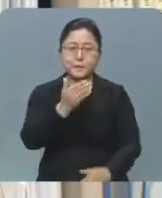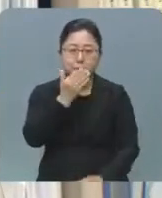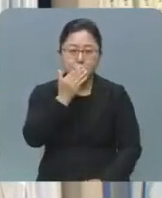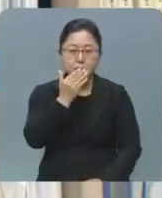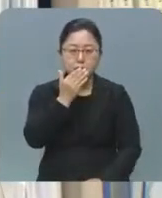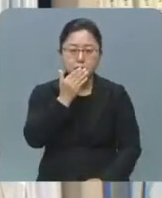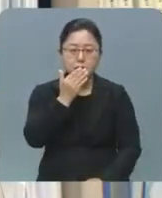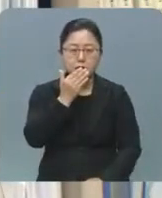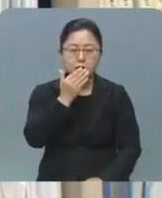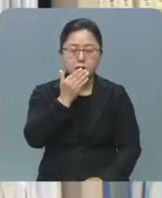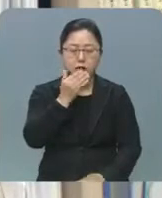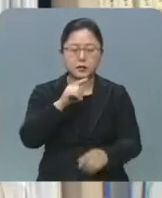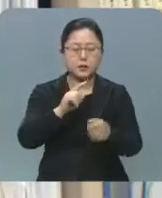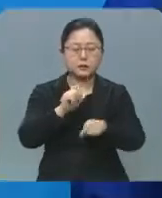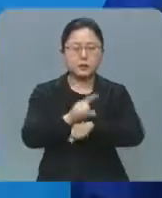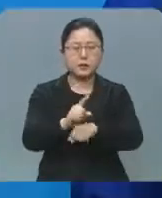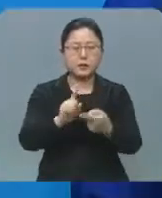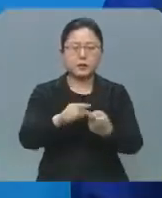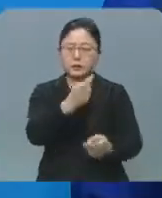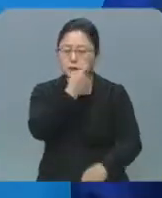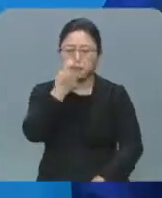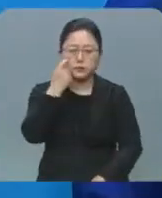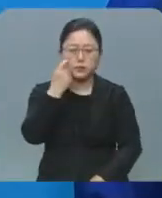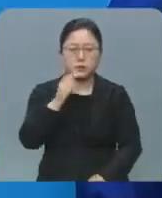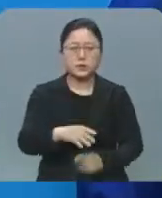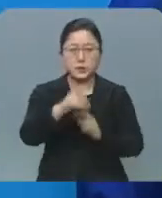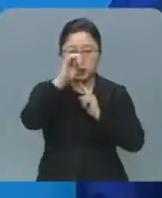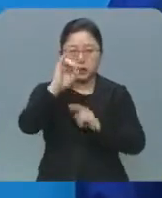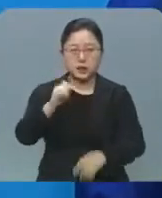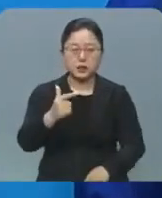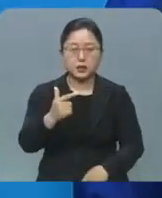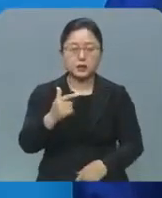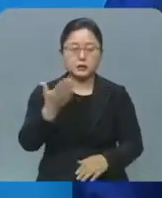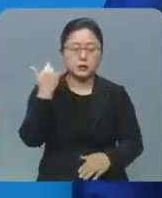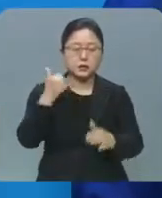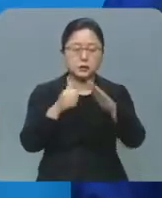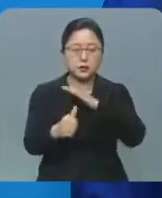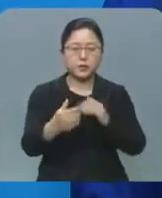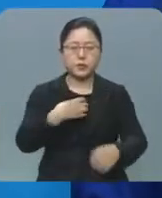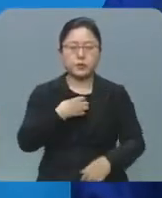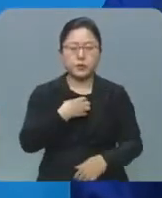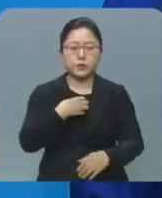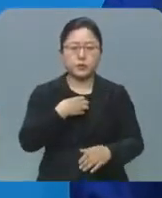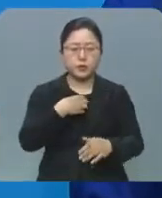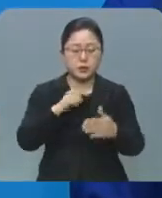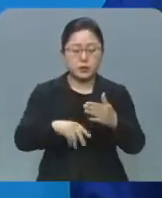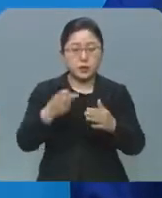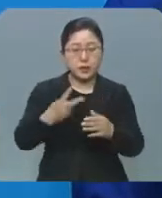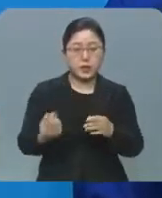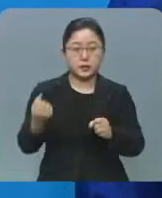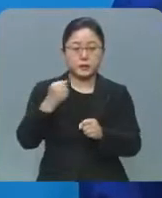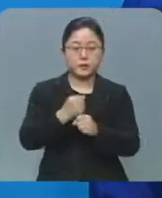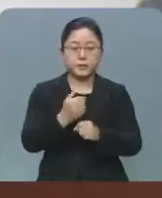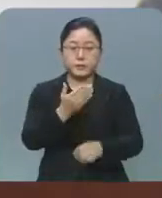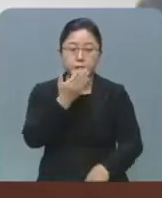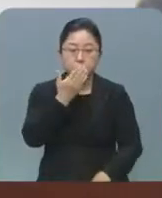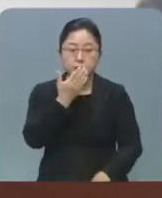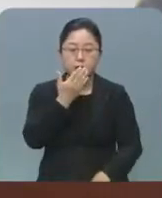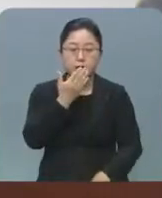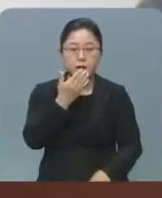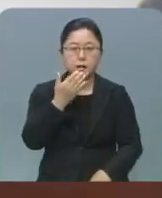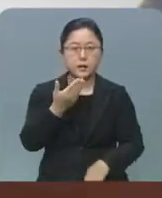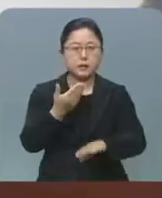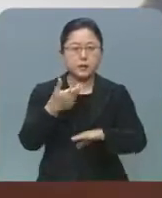가능성들을 입증해야 된다. 반면 이낙연 전 대표가 위기 속에서 재기의 발판을 마련할 수 있을지,